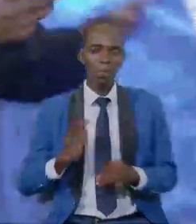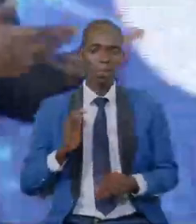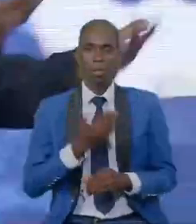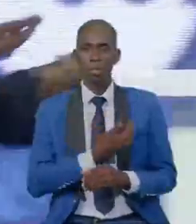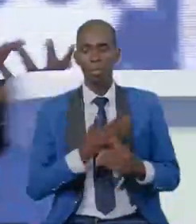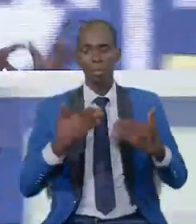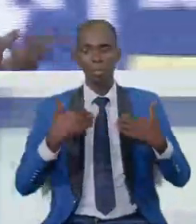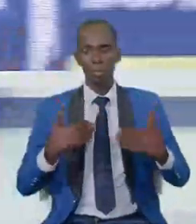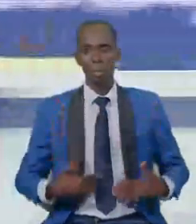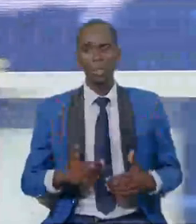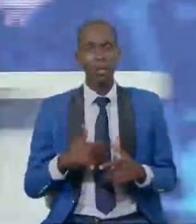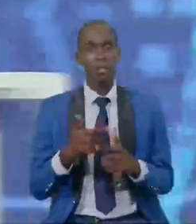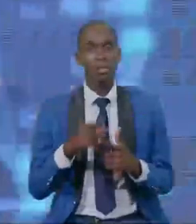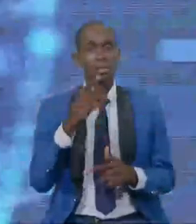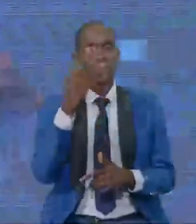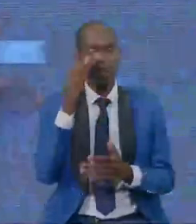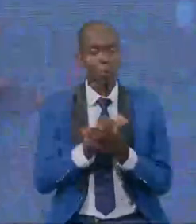corps.